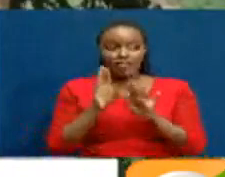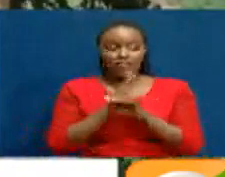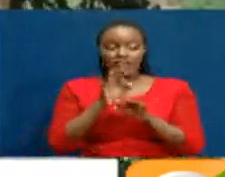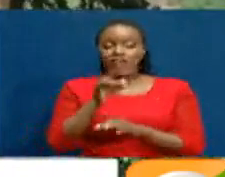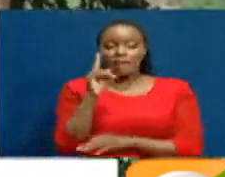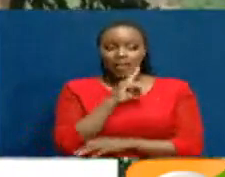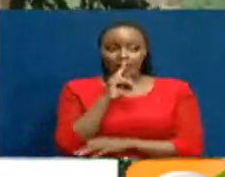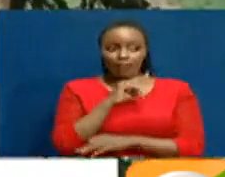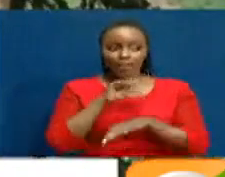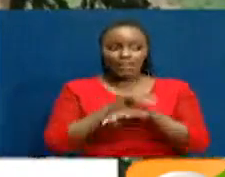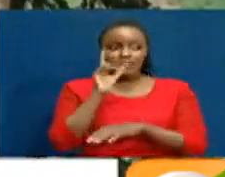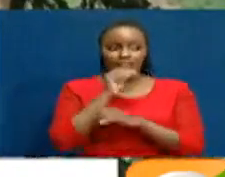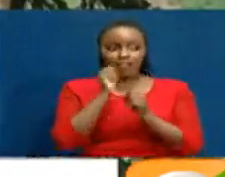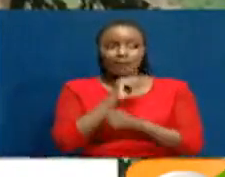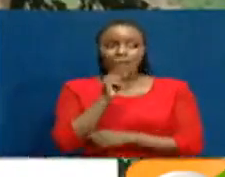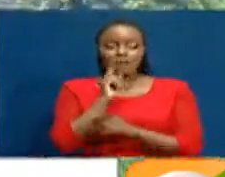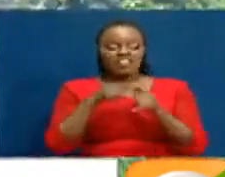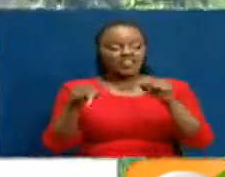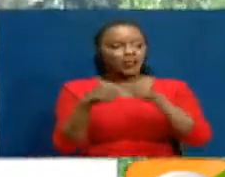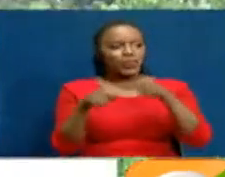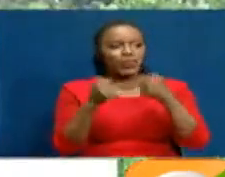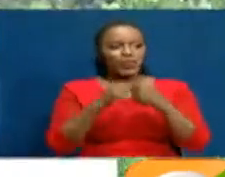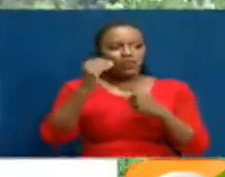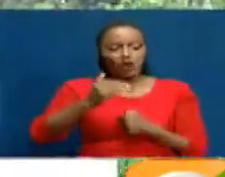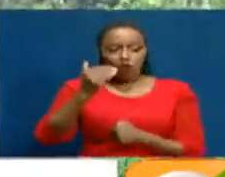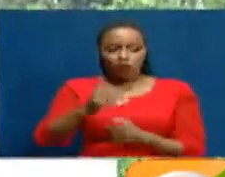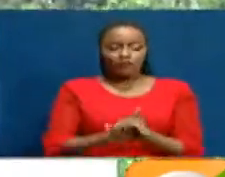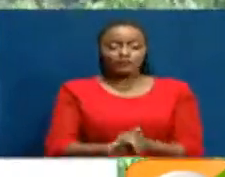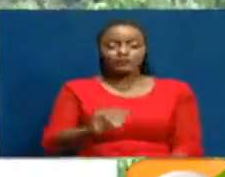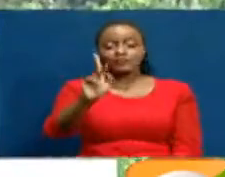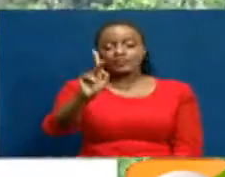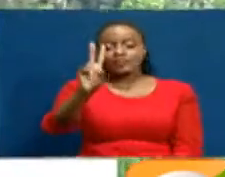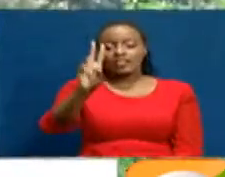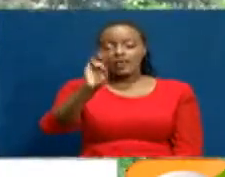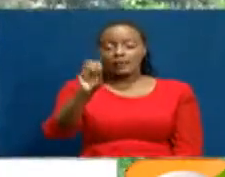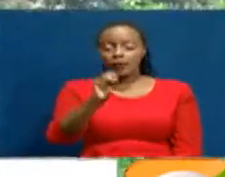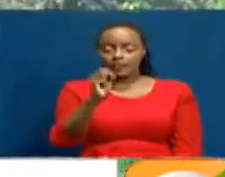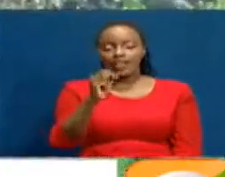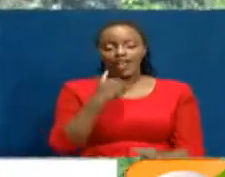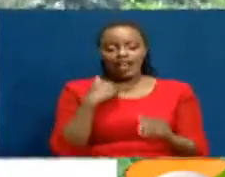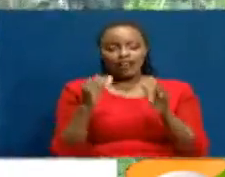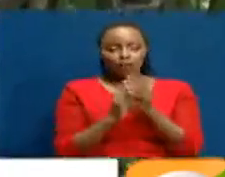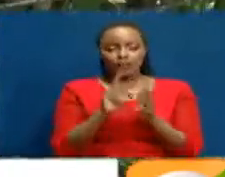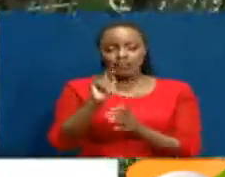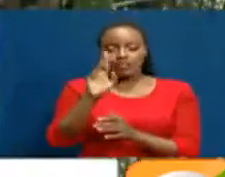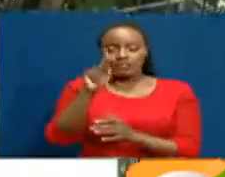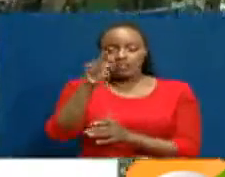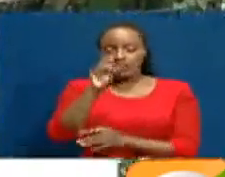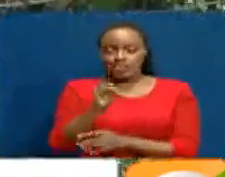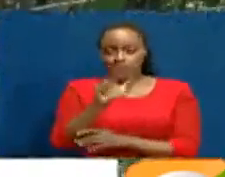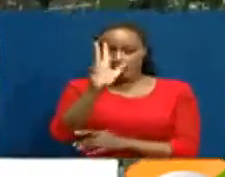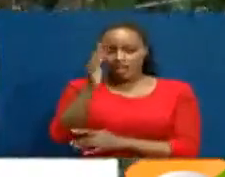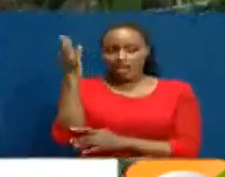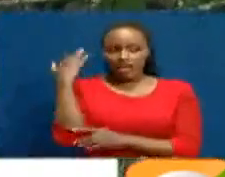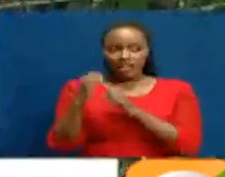pilipili kipata, kama haiwezi kula hiyo inaharibu. Wacha zilie. Shirika la huduma kwa wanyamapori nchini iliweka mitego mitatu katika eneo hili